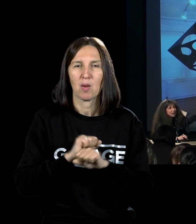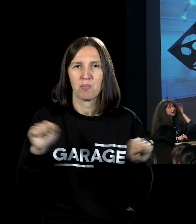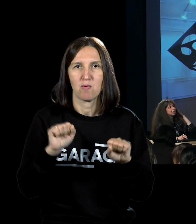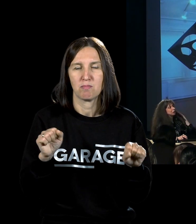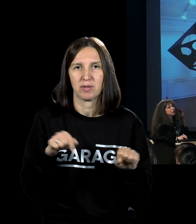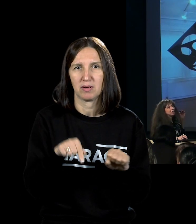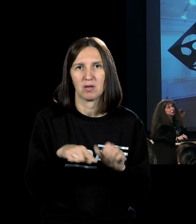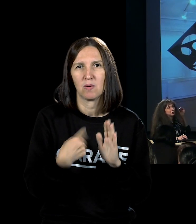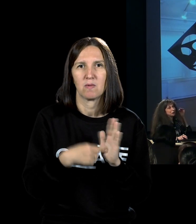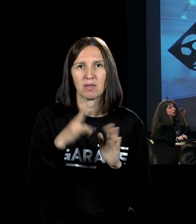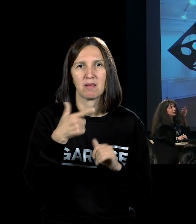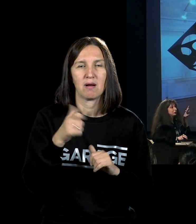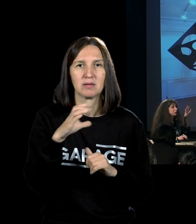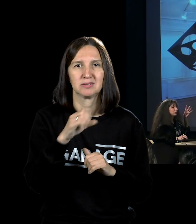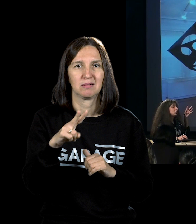Нагасаки.